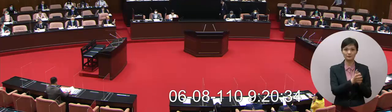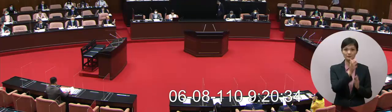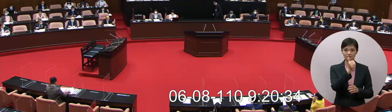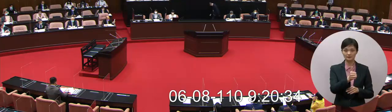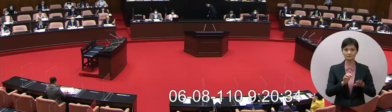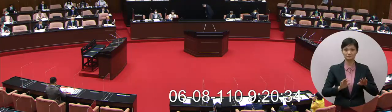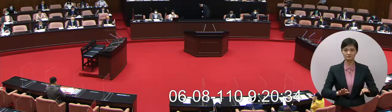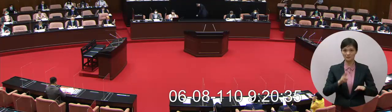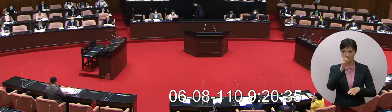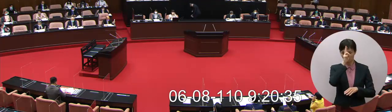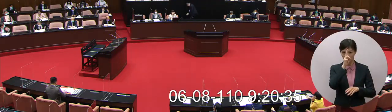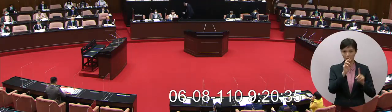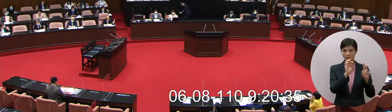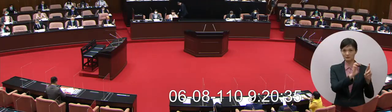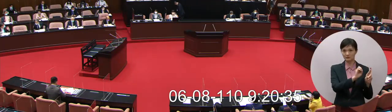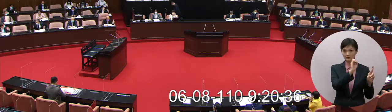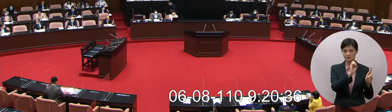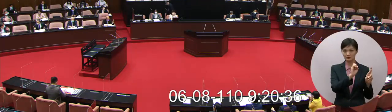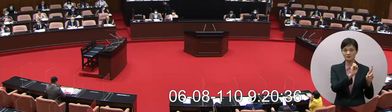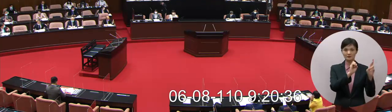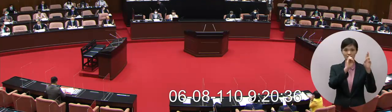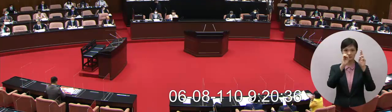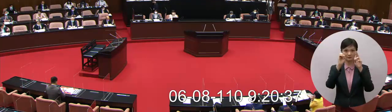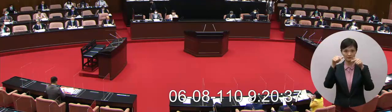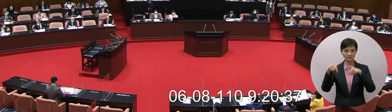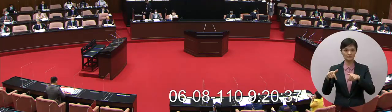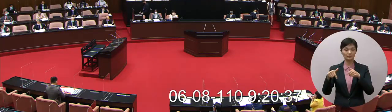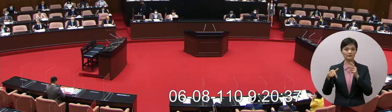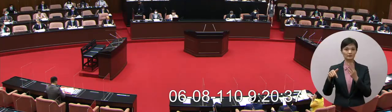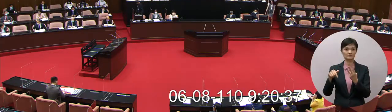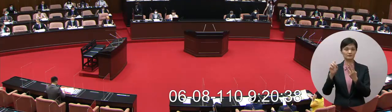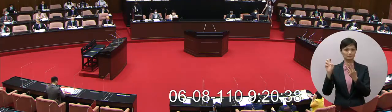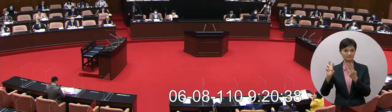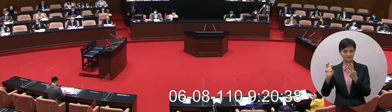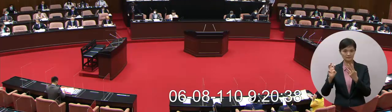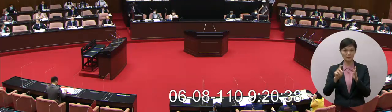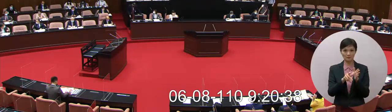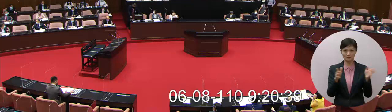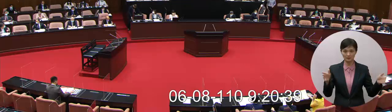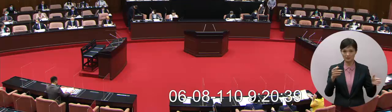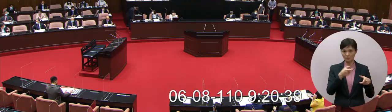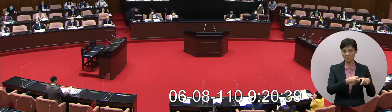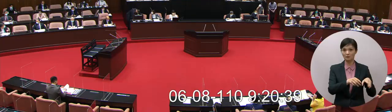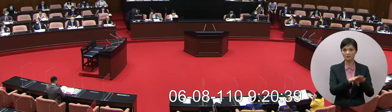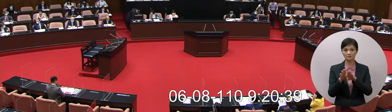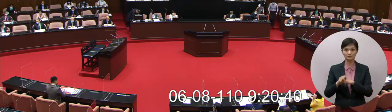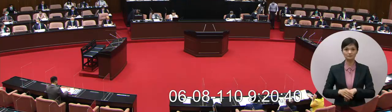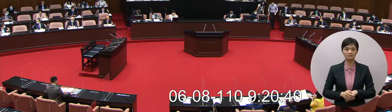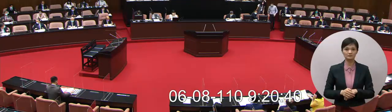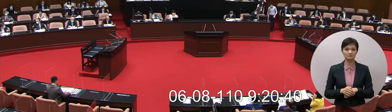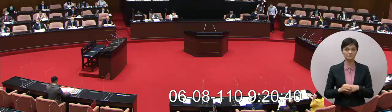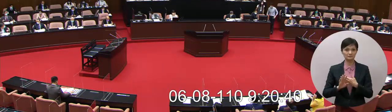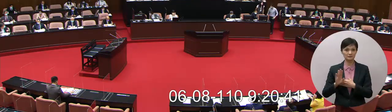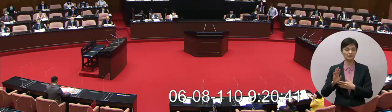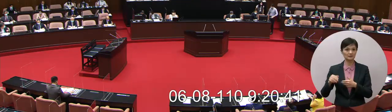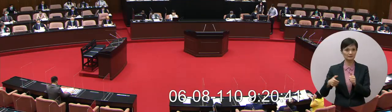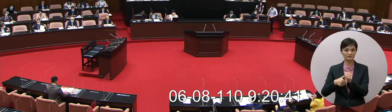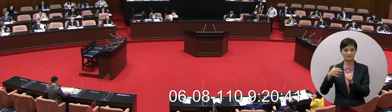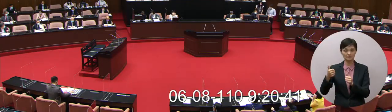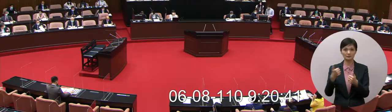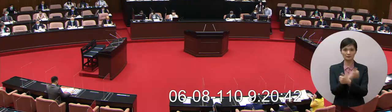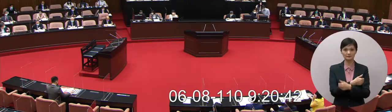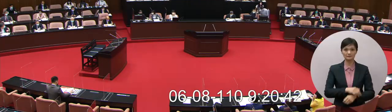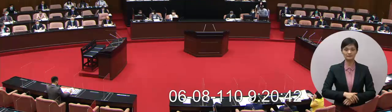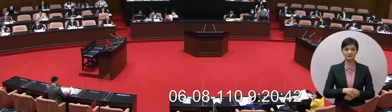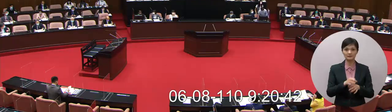钟本日中午十二时至下午三时三十分因公请假，由谢次长瑞言代表列席。经济